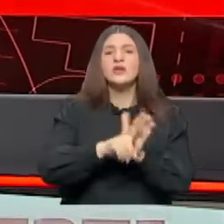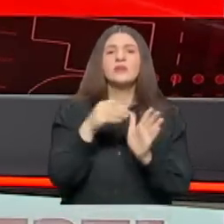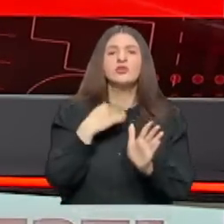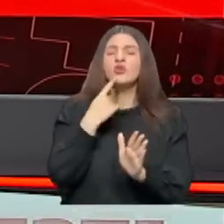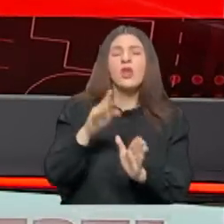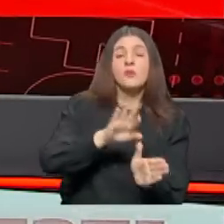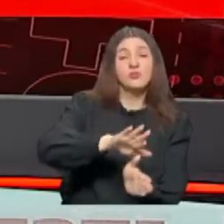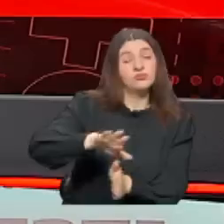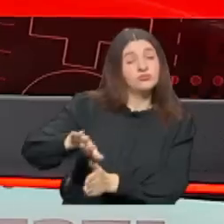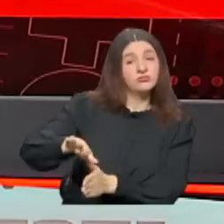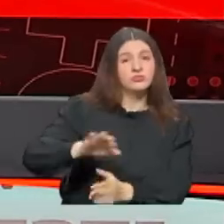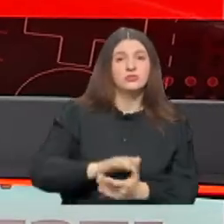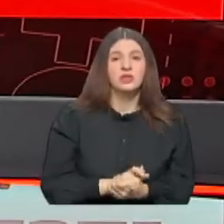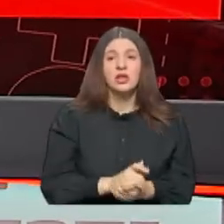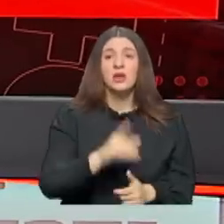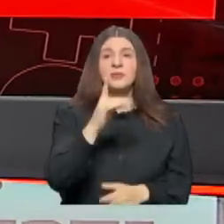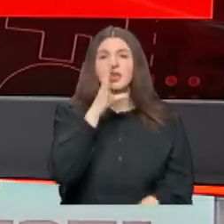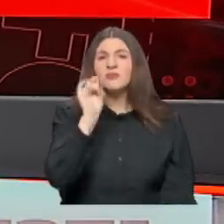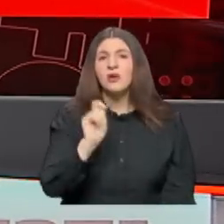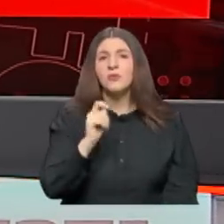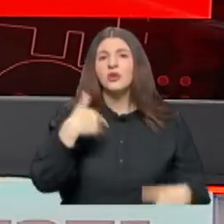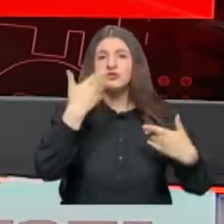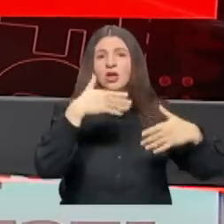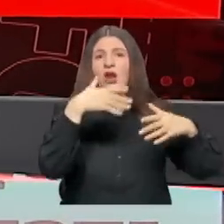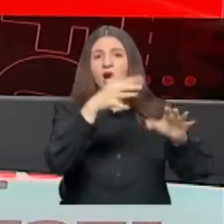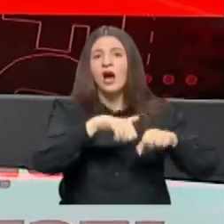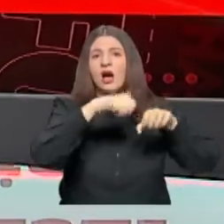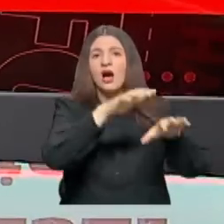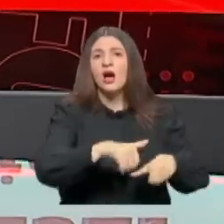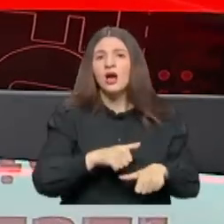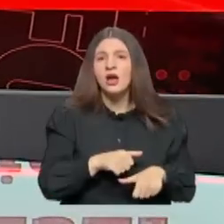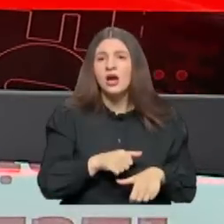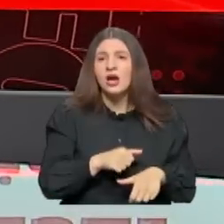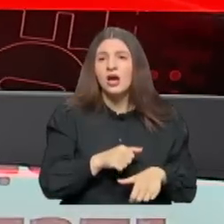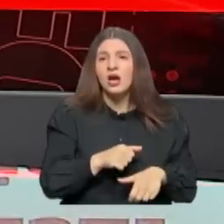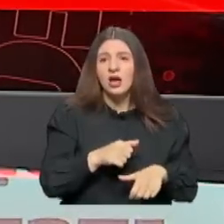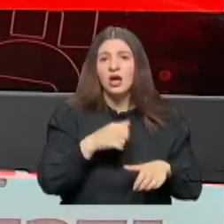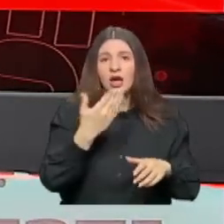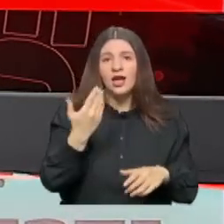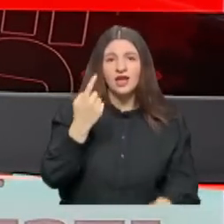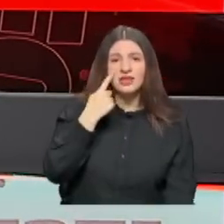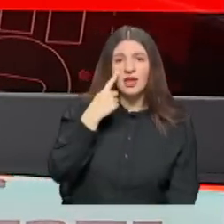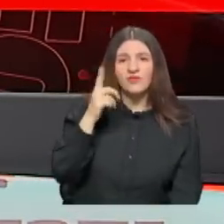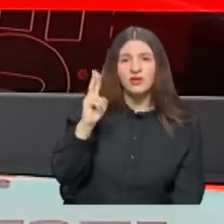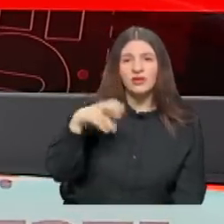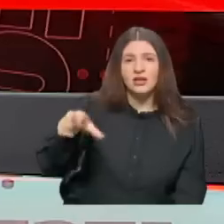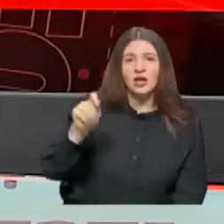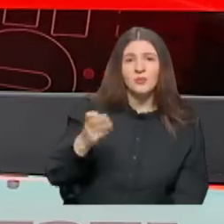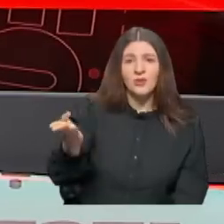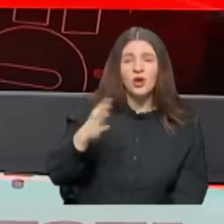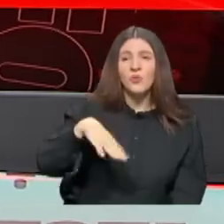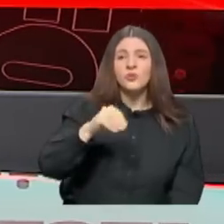başarısızlıkları saymıyorum. Bir de kim yapıyor ithalatı? İthalatı kamu kesimi yapıyor. Bütün